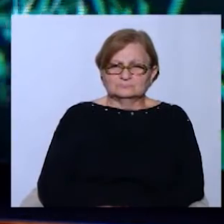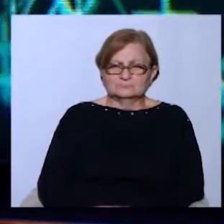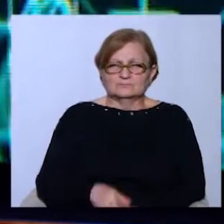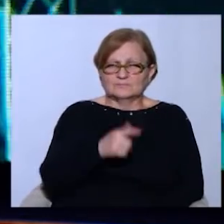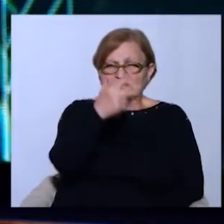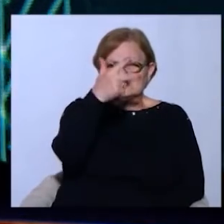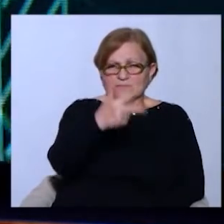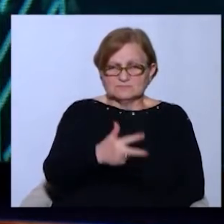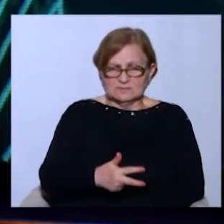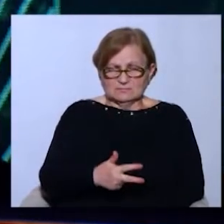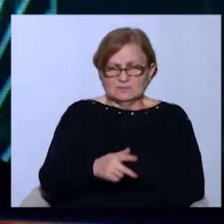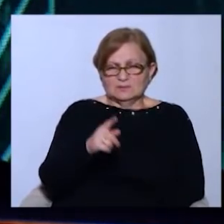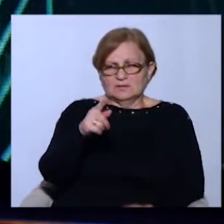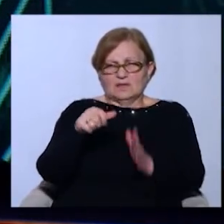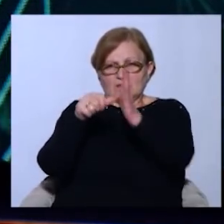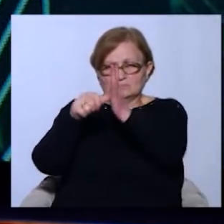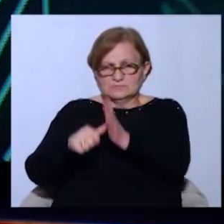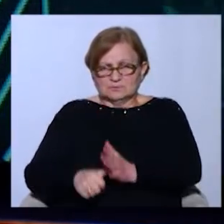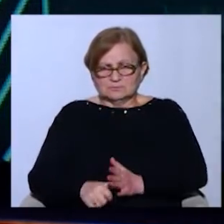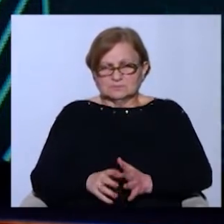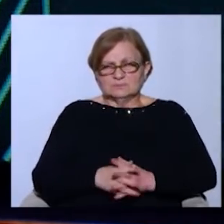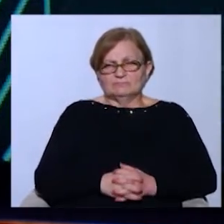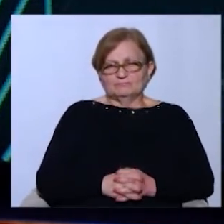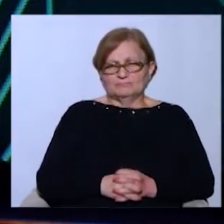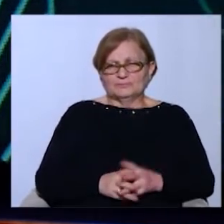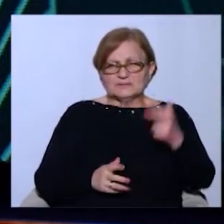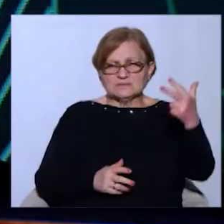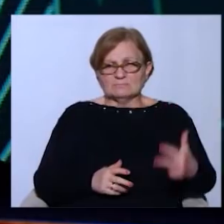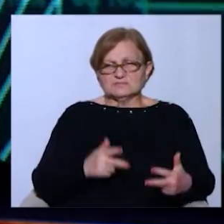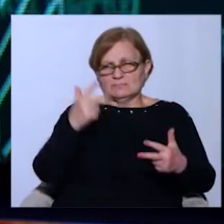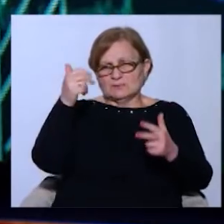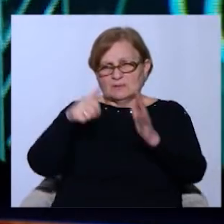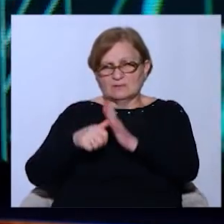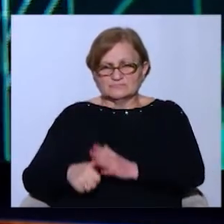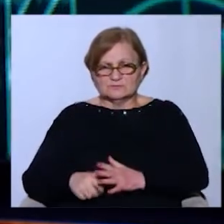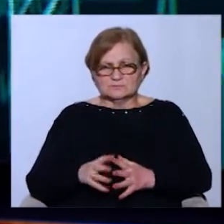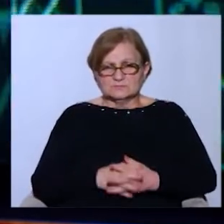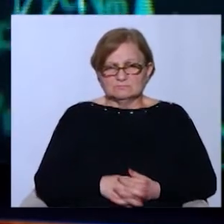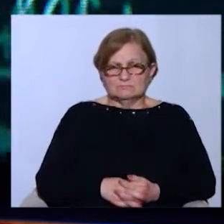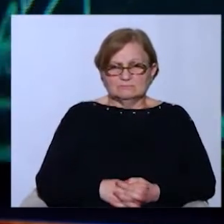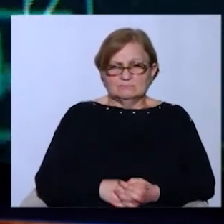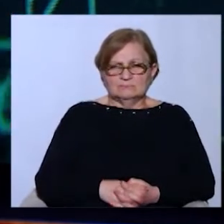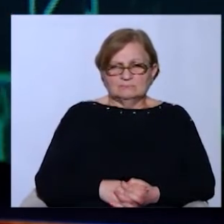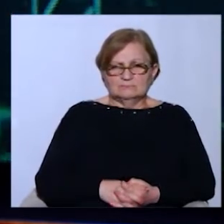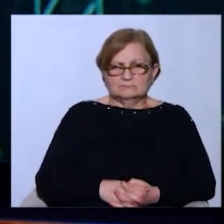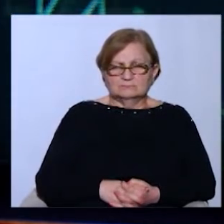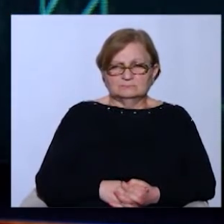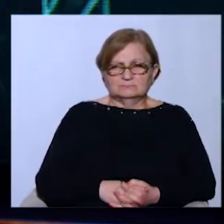3 აი ესე 6-6, ხომ? 6-6 და 3-3. ახლა ნახეთ.